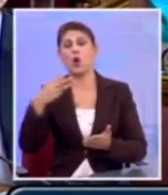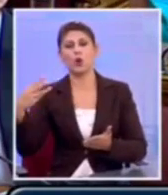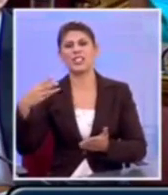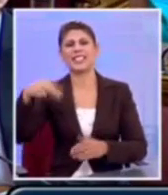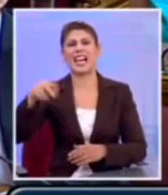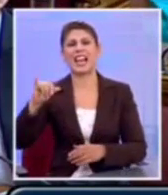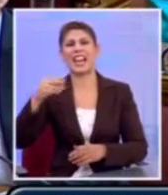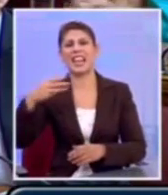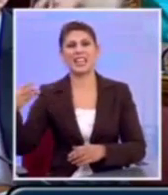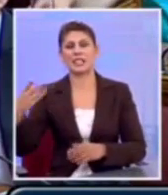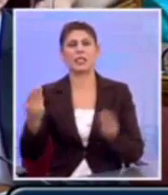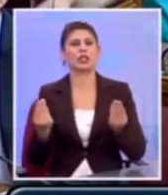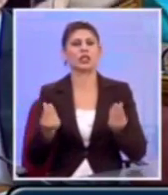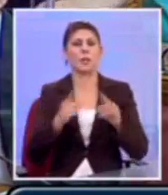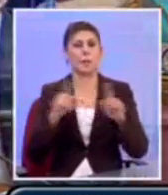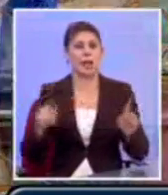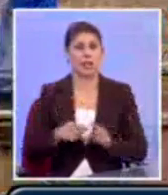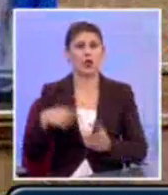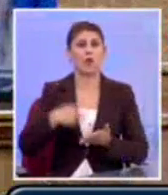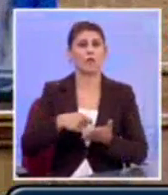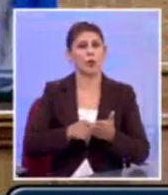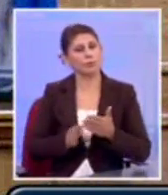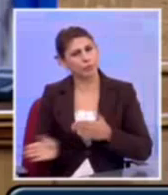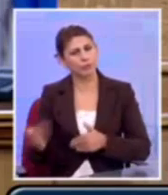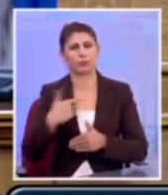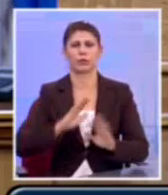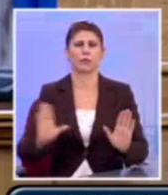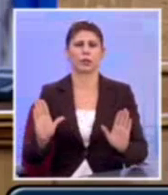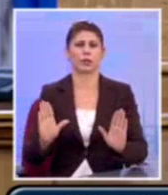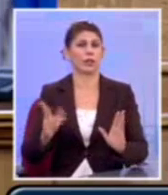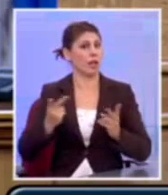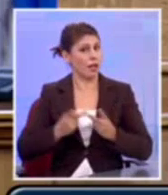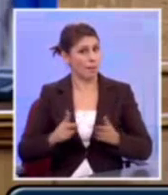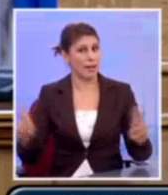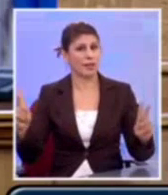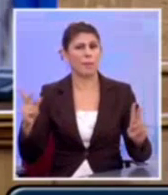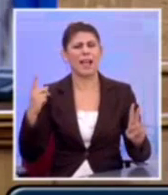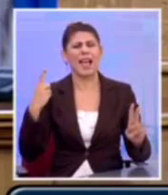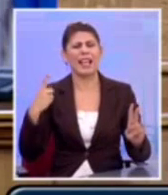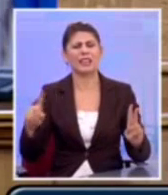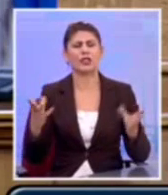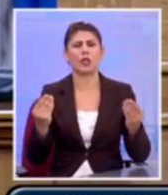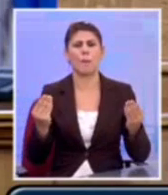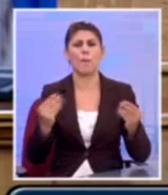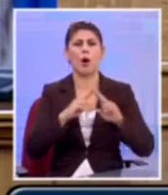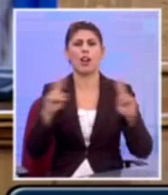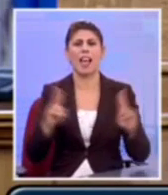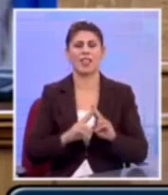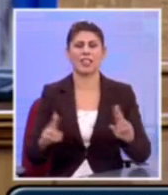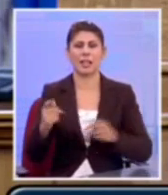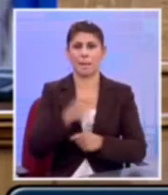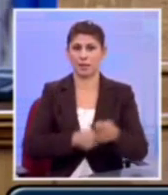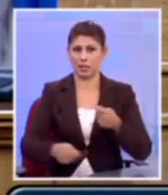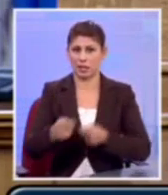ένα πλαίσιο φοροαποφυγής που επέτρεψε σε εκατοντάδες πολυεθνικές